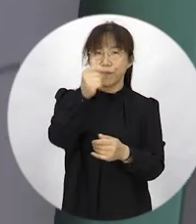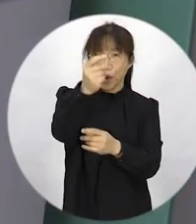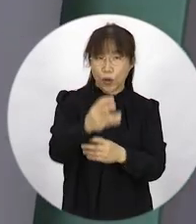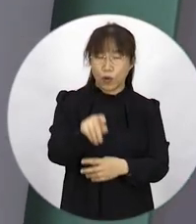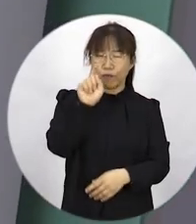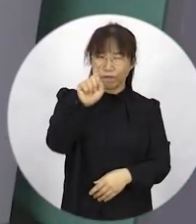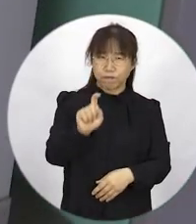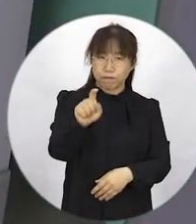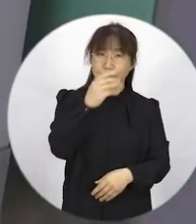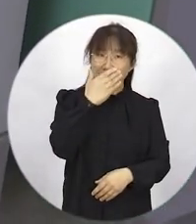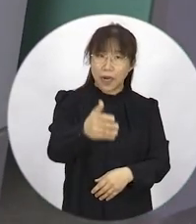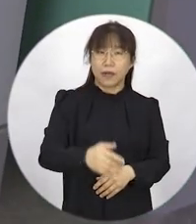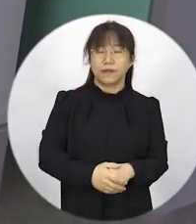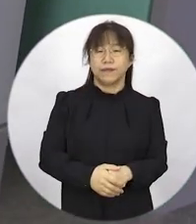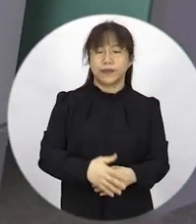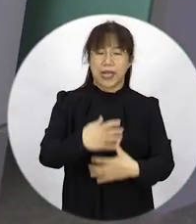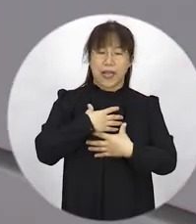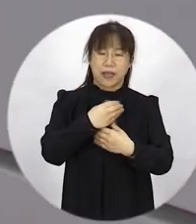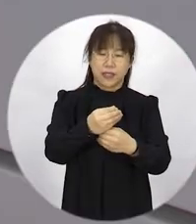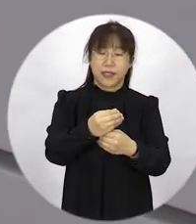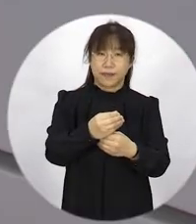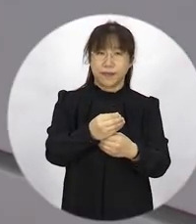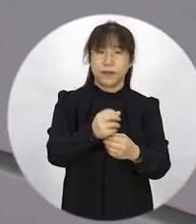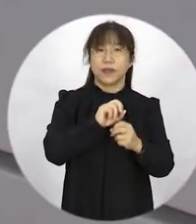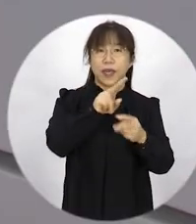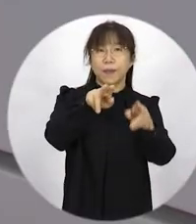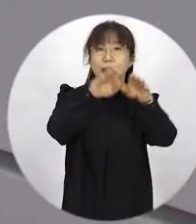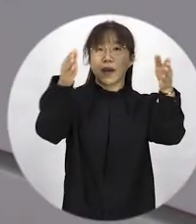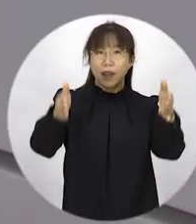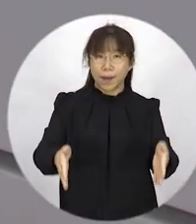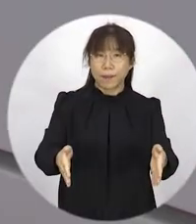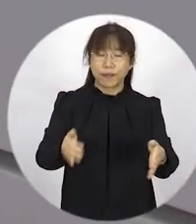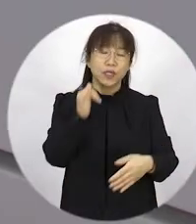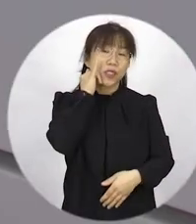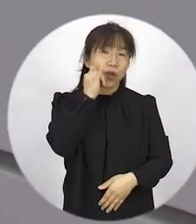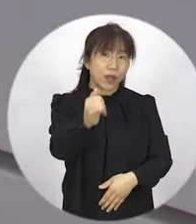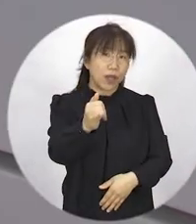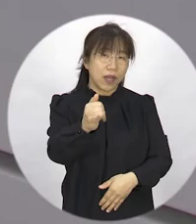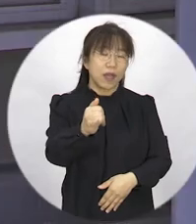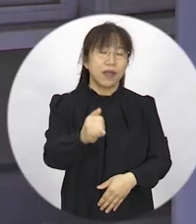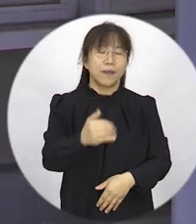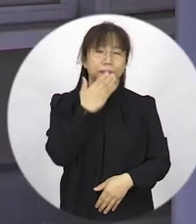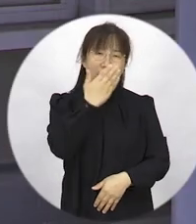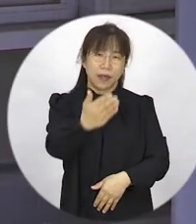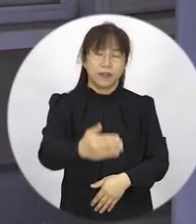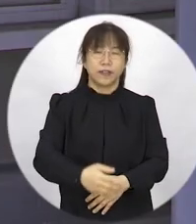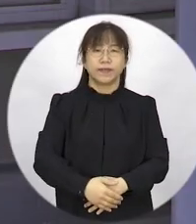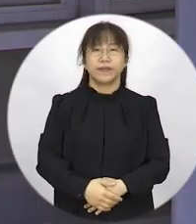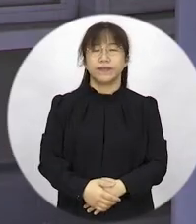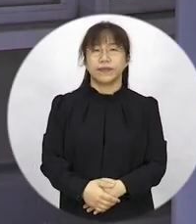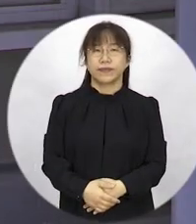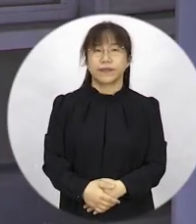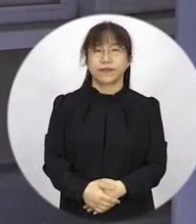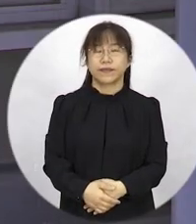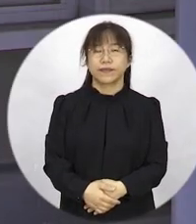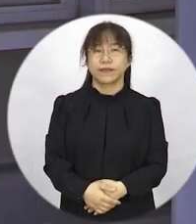기타 이용에 대한 자세한 사항은 안심택배함 콜센터 또는 스마트폰 앱 안심택배를 이용하면 됩니다.